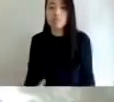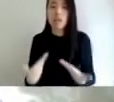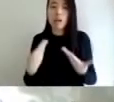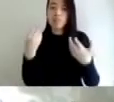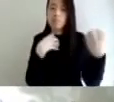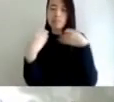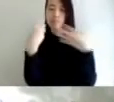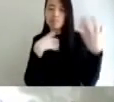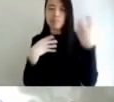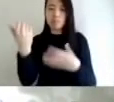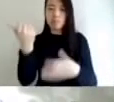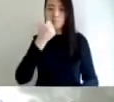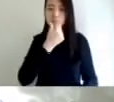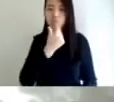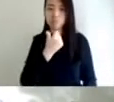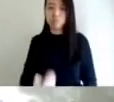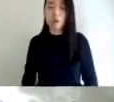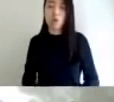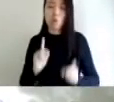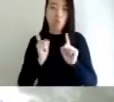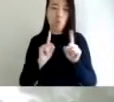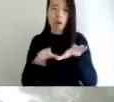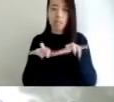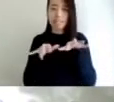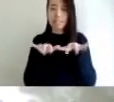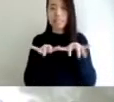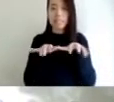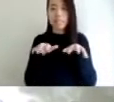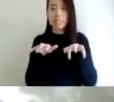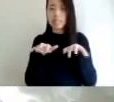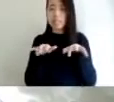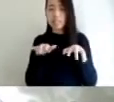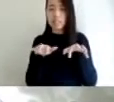說一說啦，或者在個 chat room 那裡去打出來的，